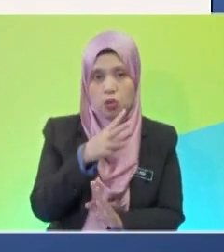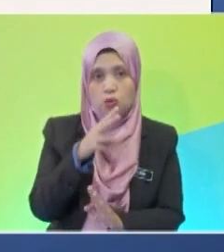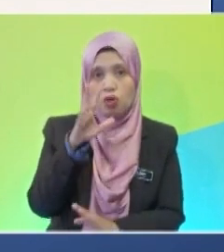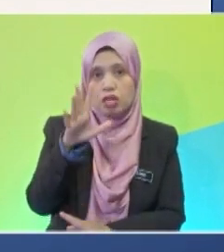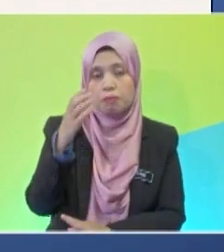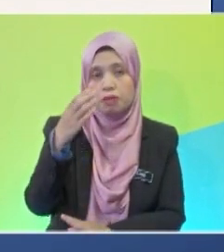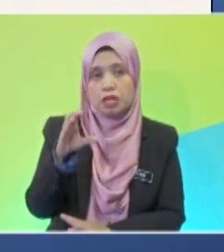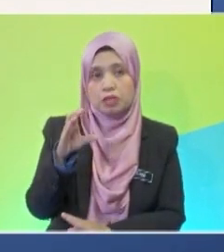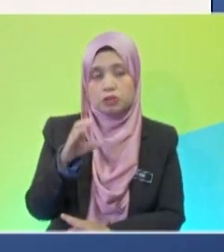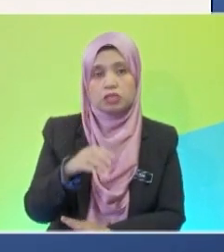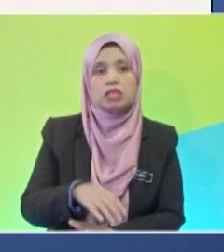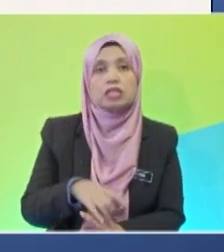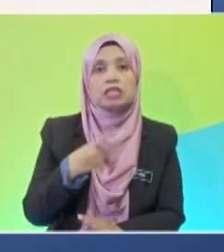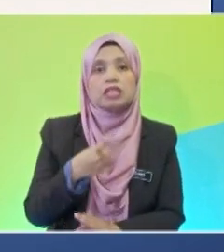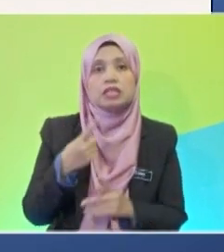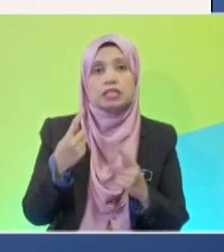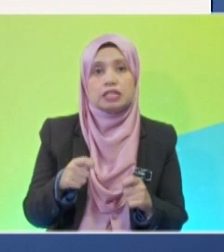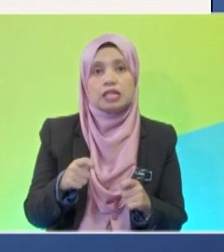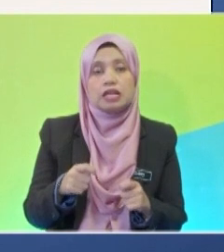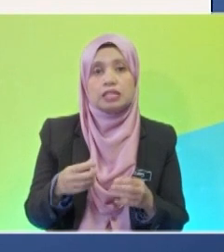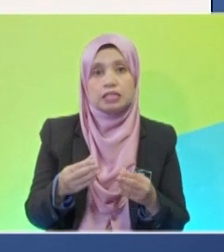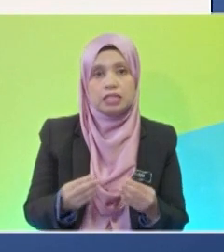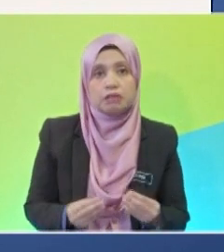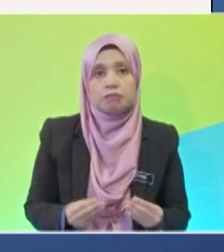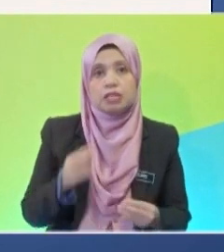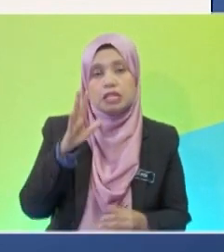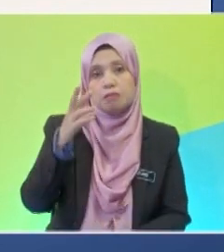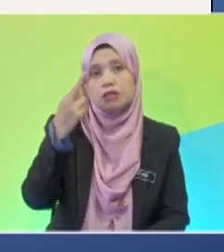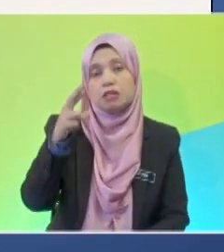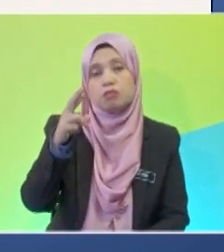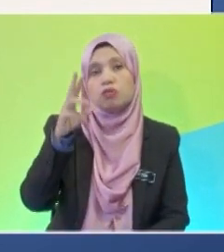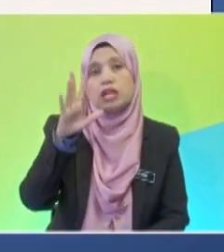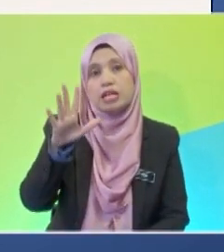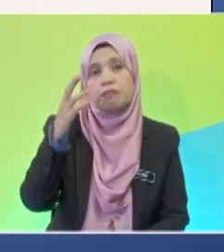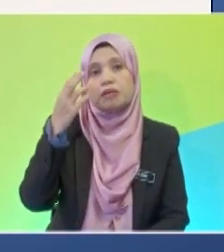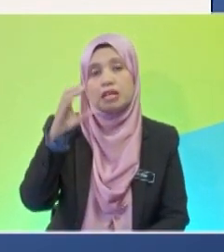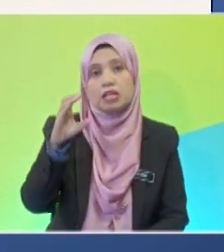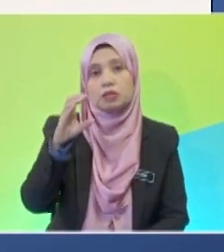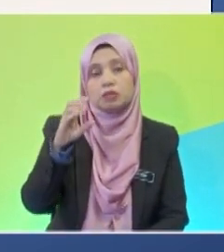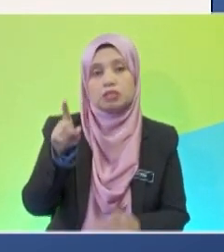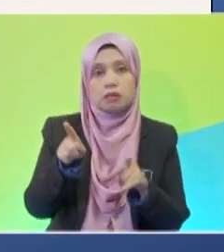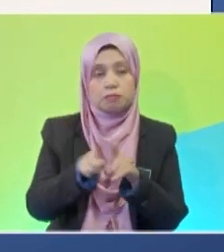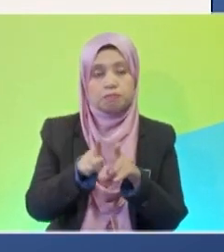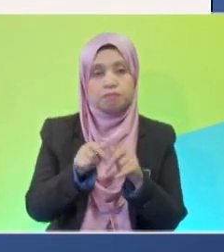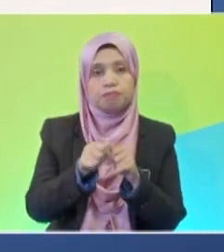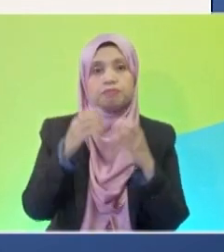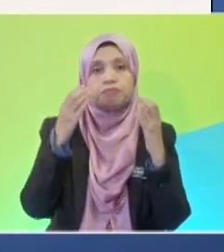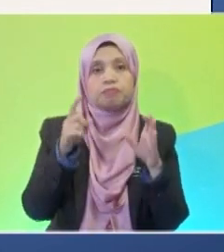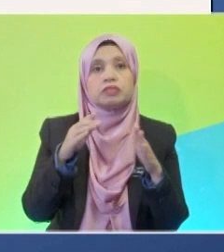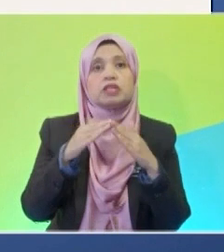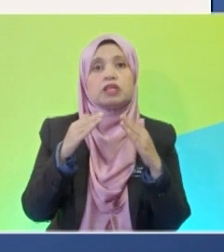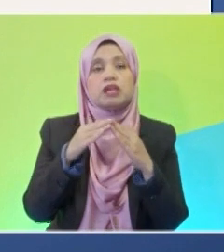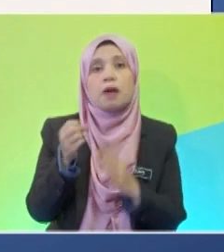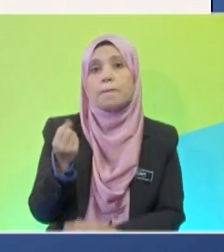RM500 belum terima. Kita telah terima RM5,500 murid-murid. Bersama-sama dengan cikgu di rumah dan Nisa.